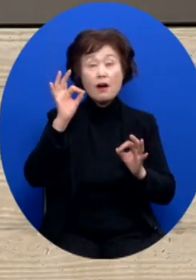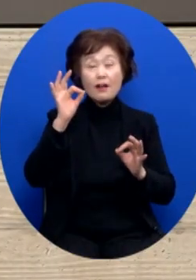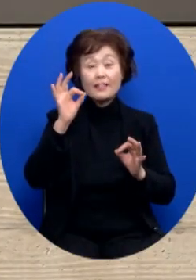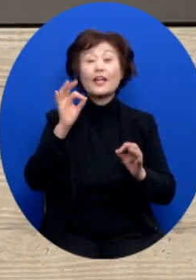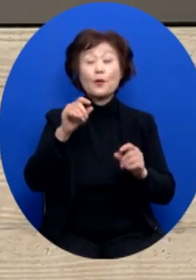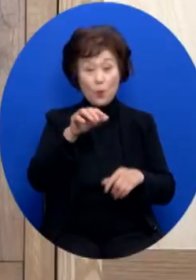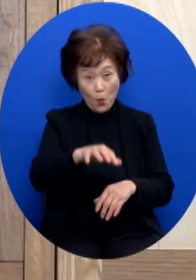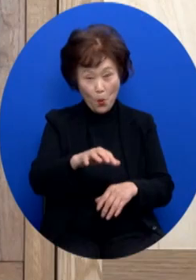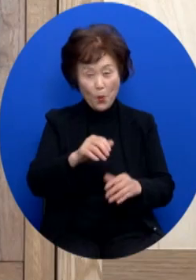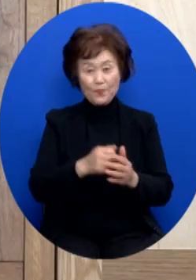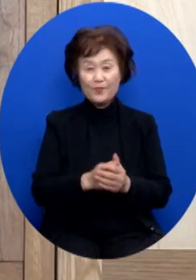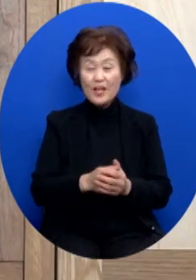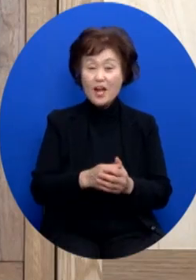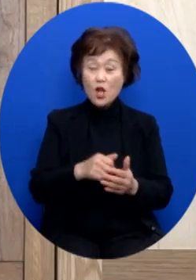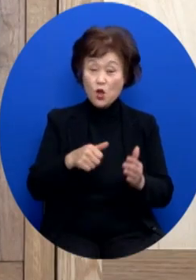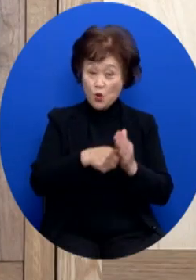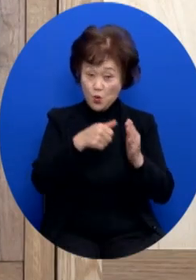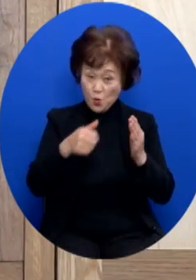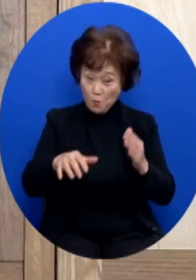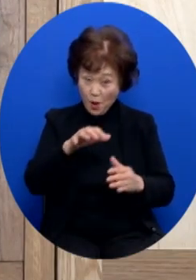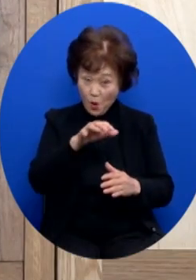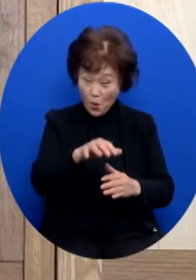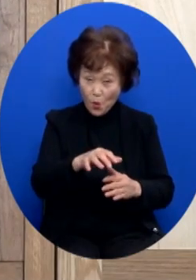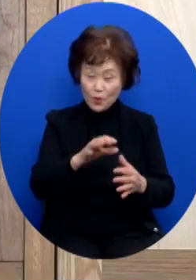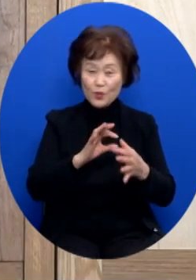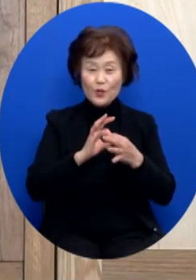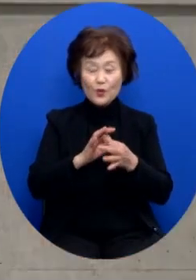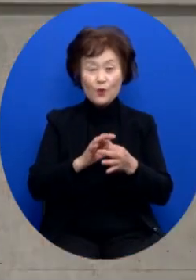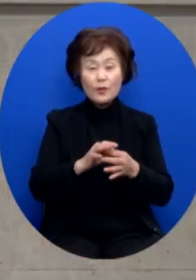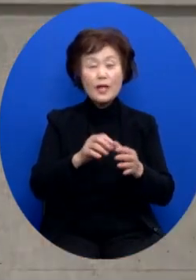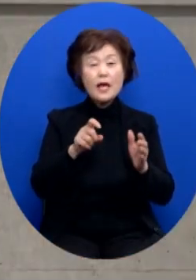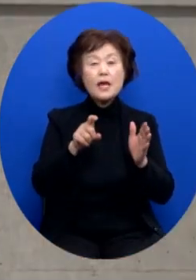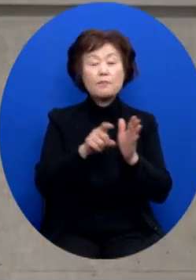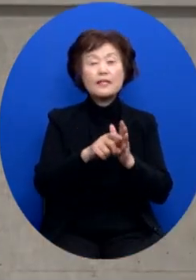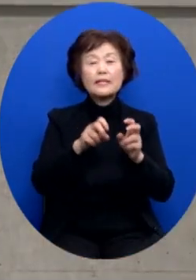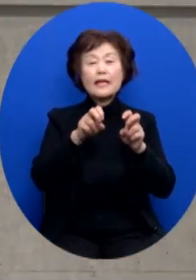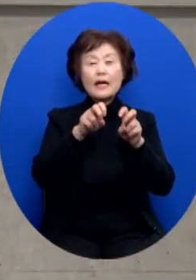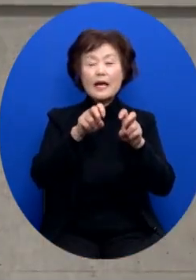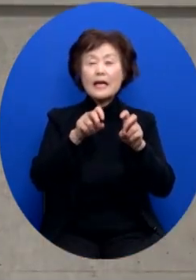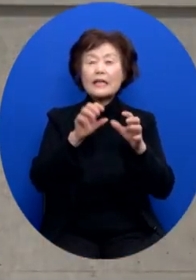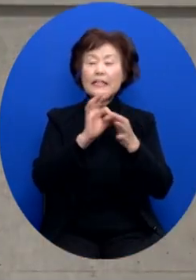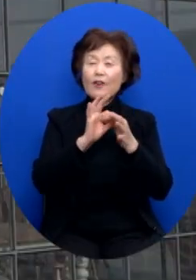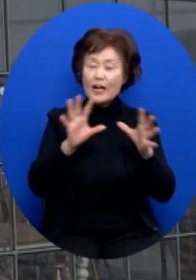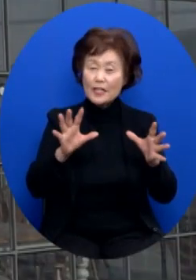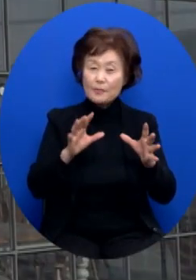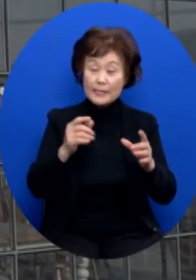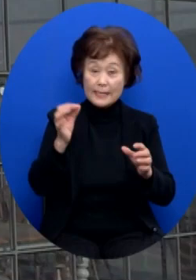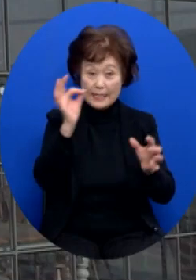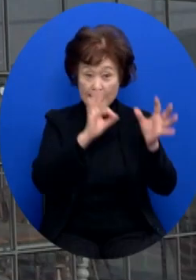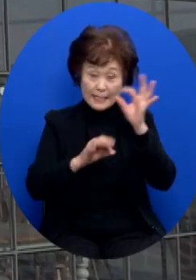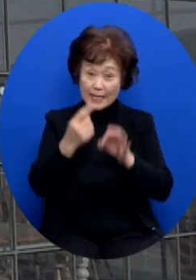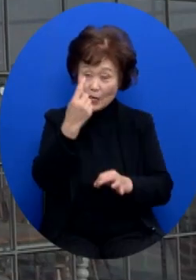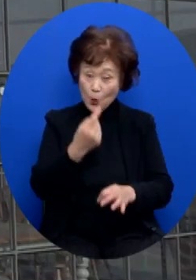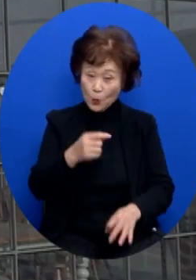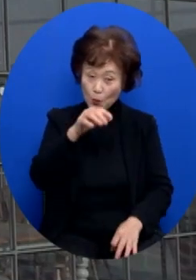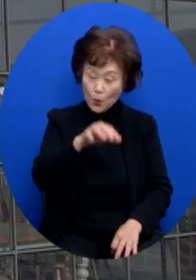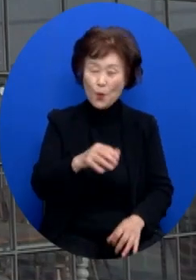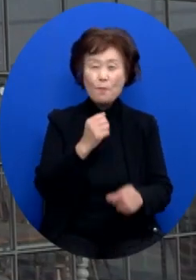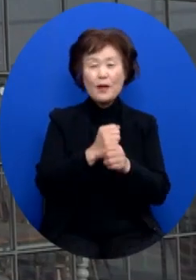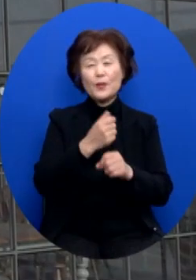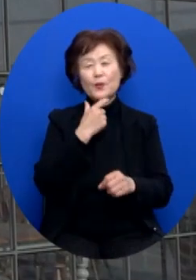임재훈 목사는 명소가 될 만한 문화 공간을 통해 신앙인 비신앙인 모두 스스로 찾아오는 교회 공간을 만들고 싶었다고